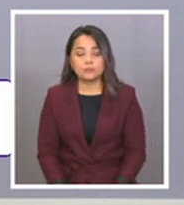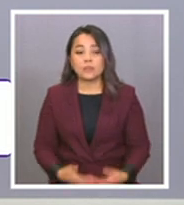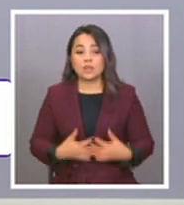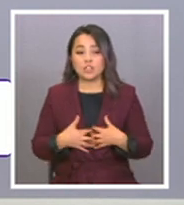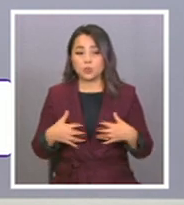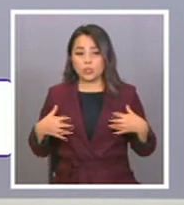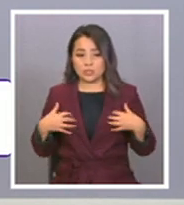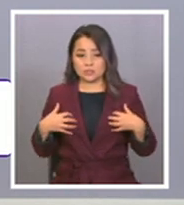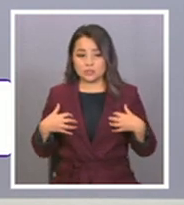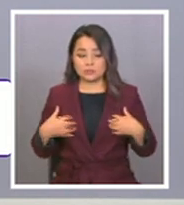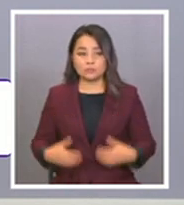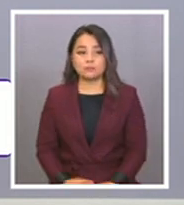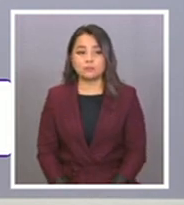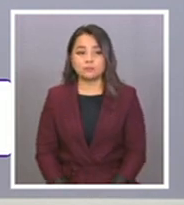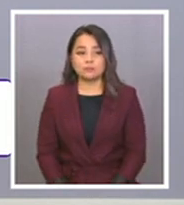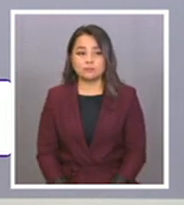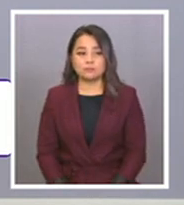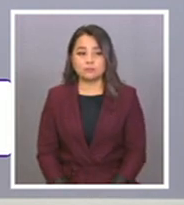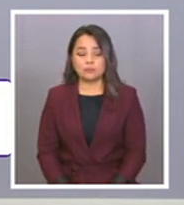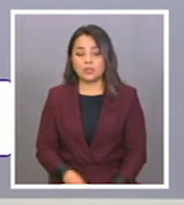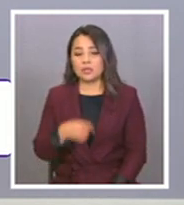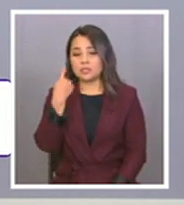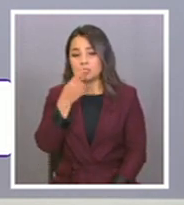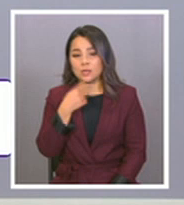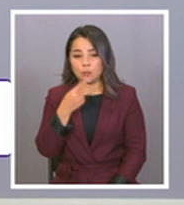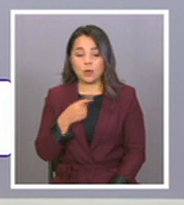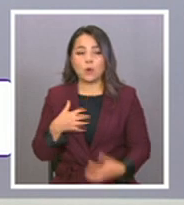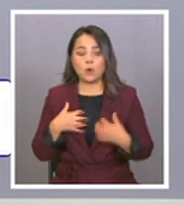Жануарлар. Тип – омыртқалылар.